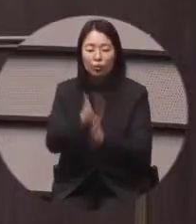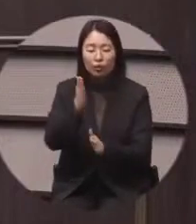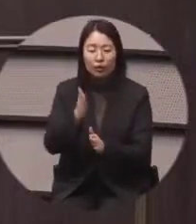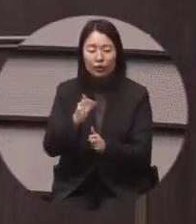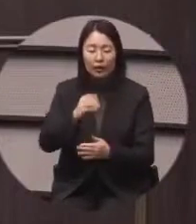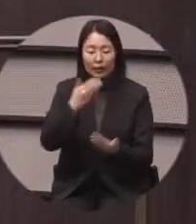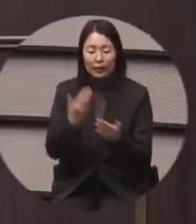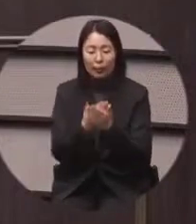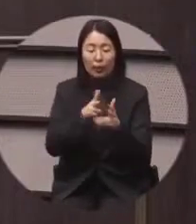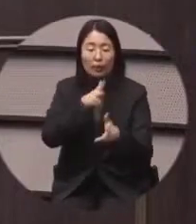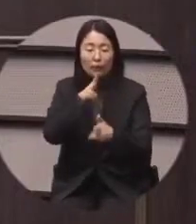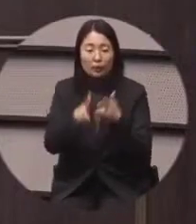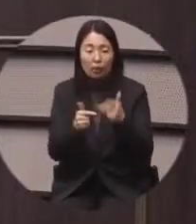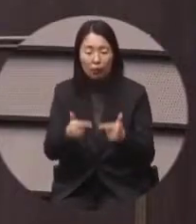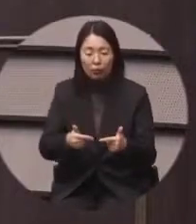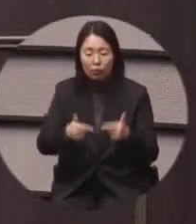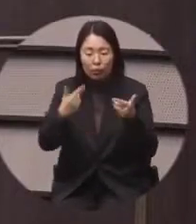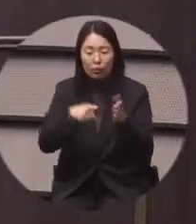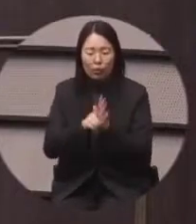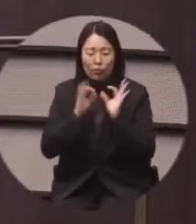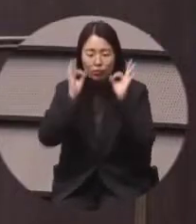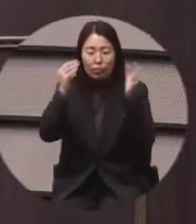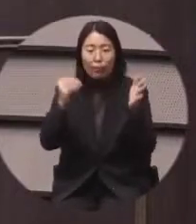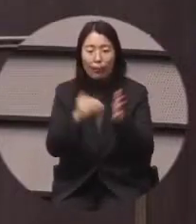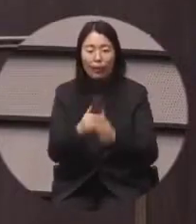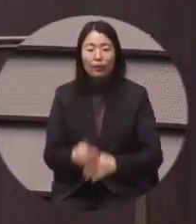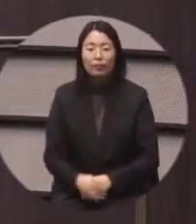사업을 확대 추진하려는 노력을 해왔습니다.